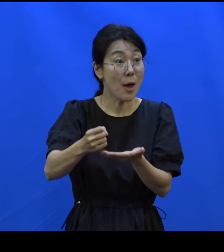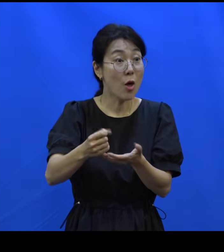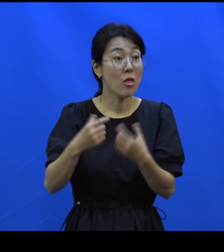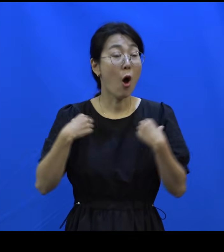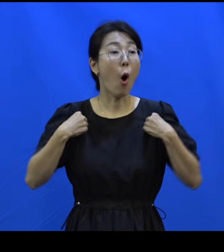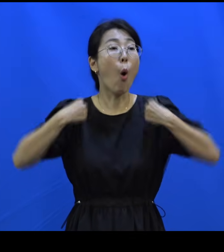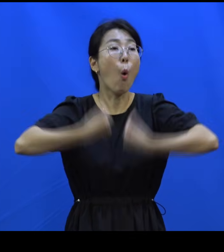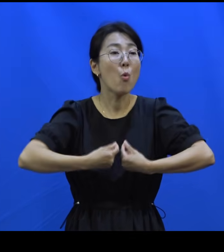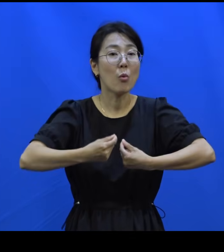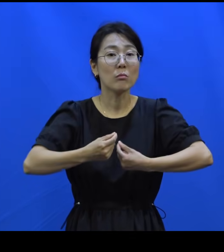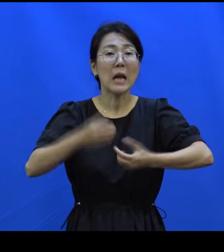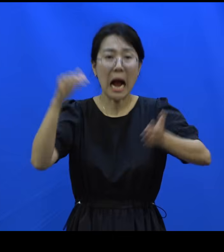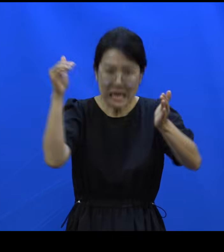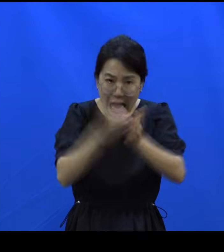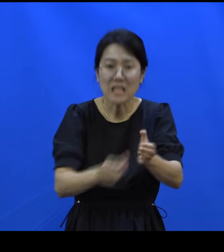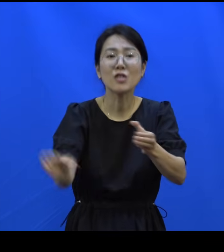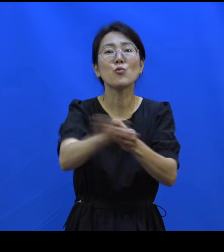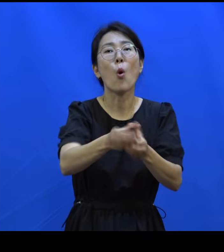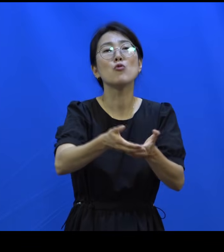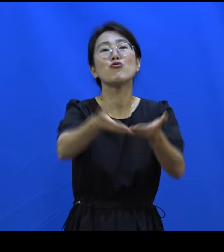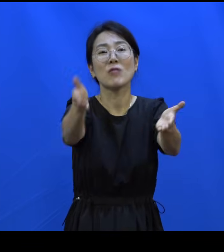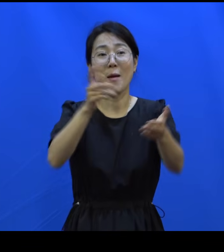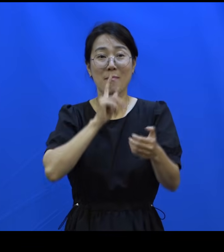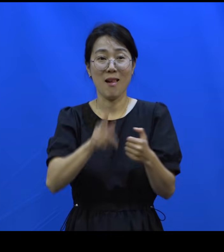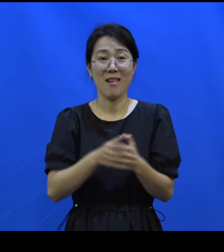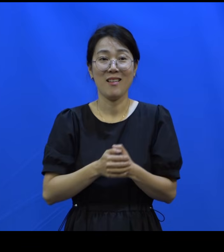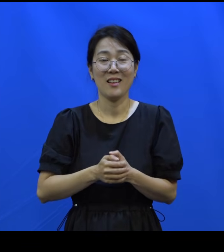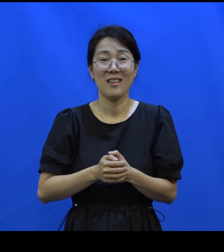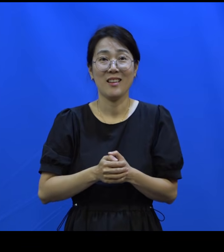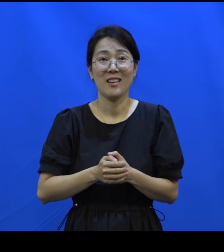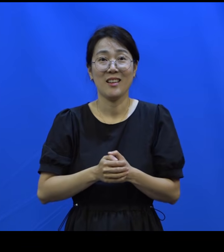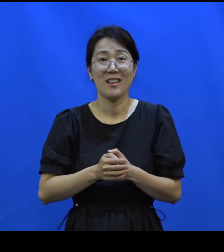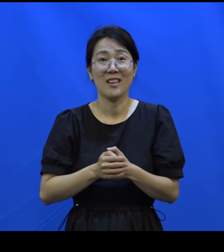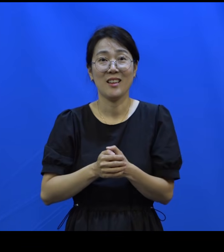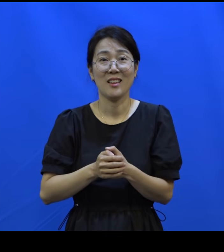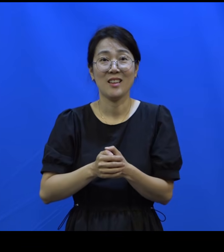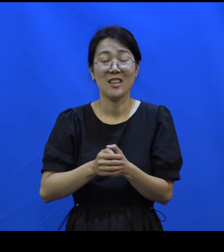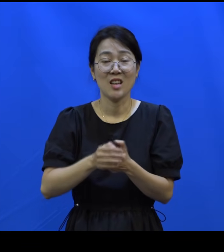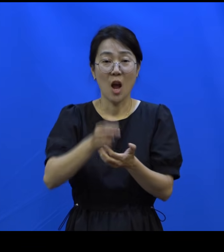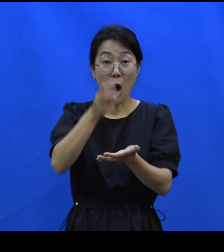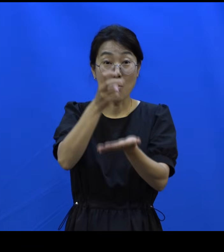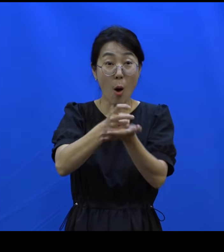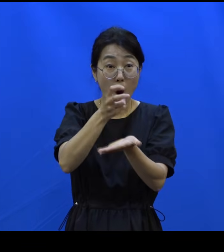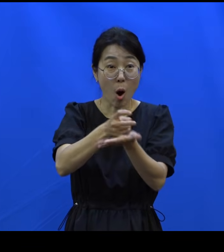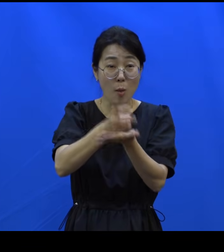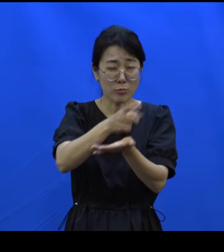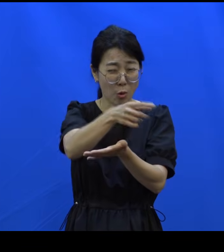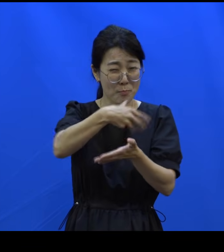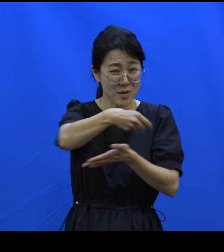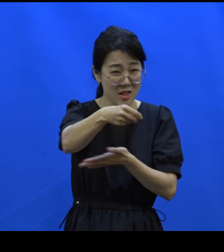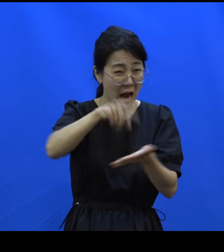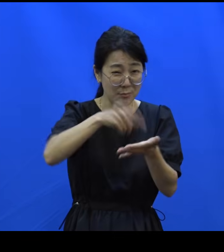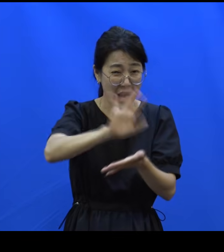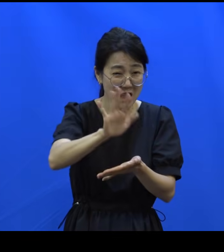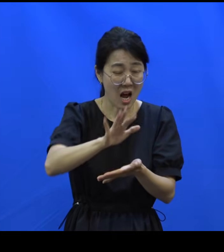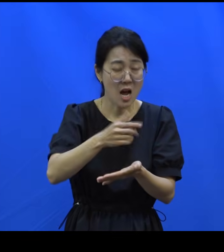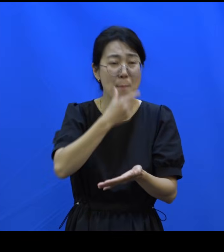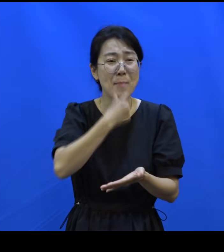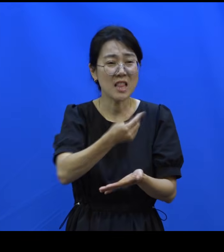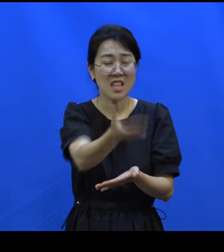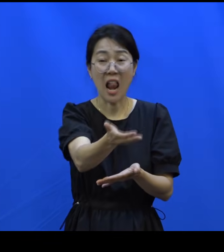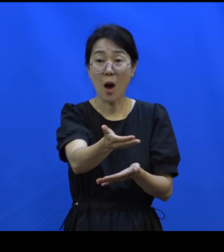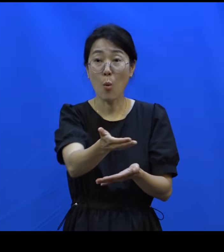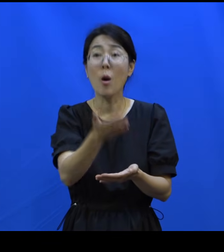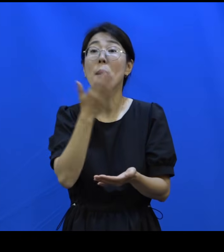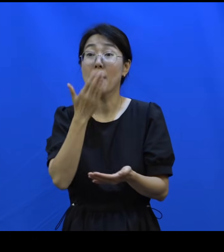아닙니다. 특별히 이제 법적인 문제가 생기면 속옷까지는 요구할 수 있어요. 겉옷은 안 돼요. 왜?